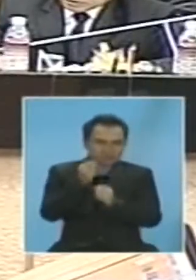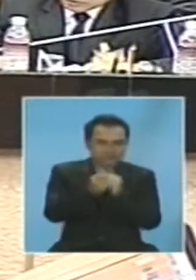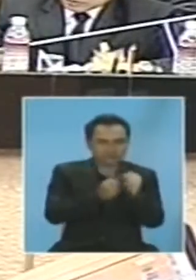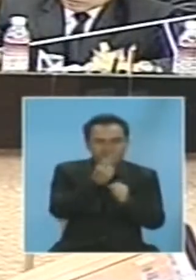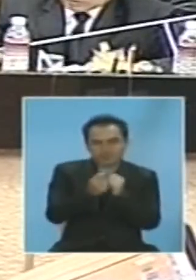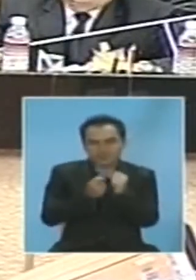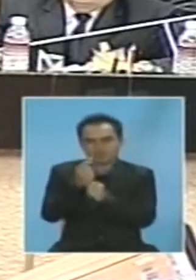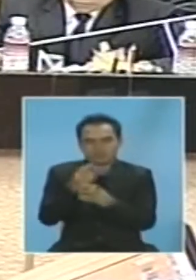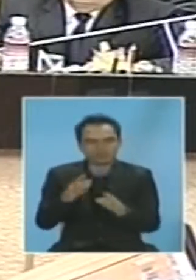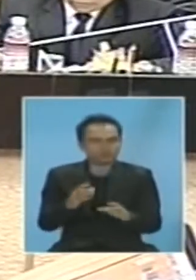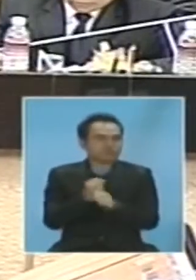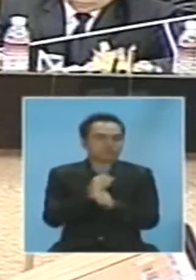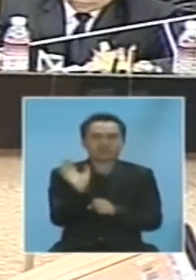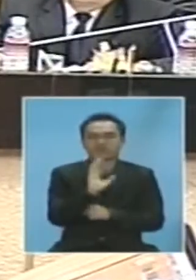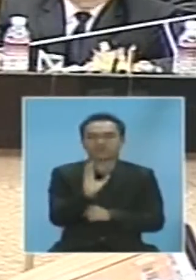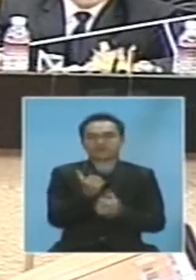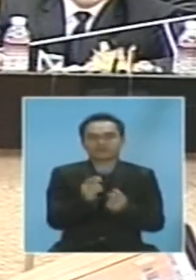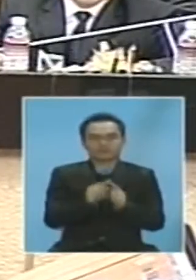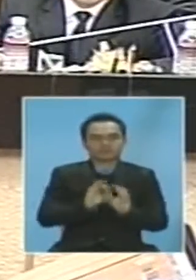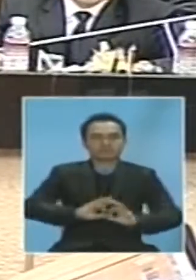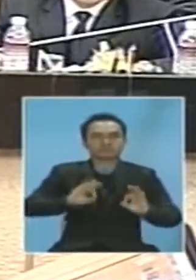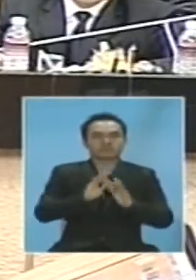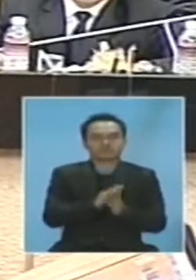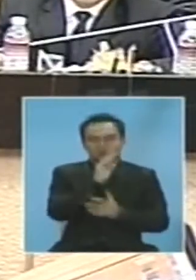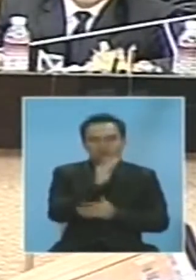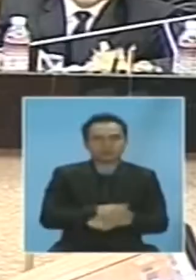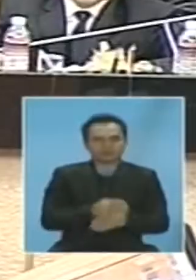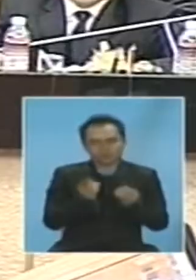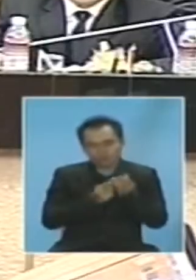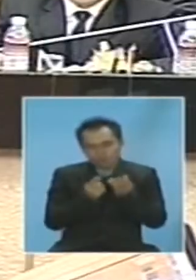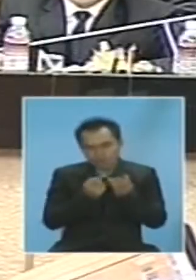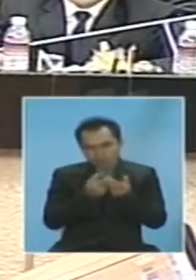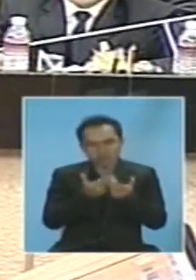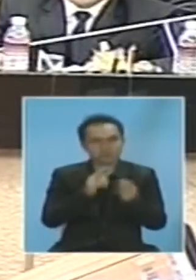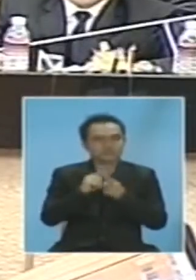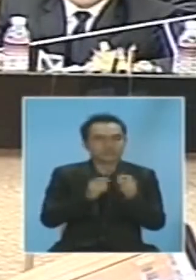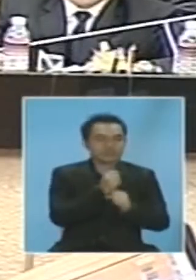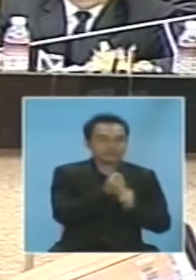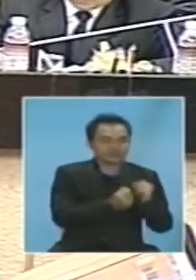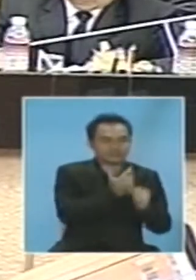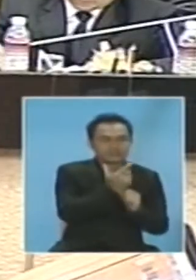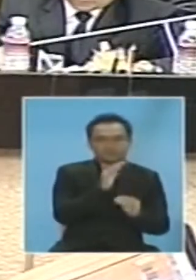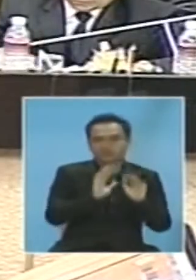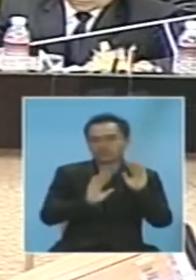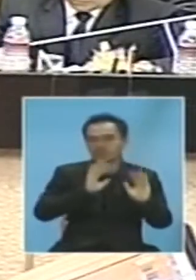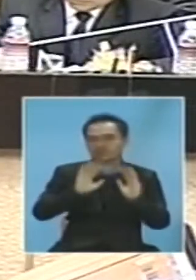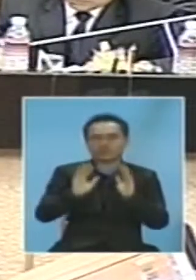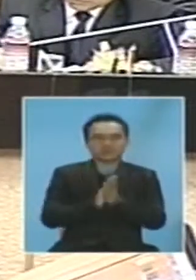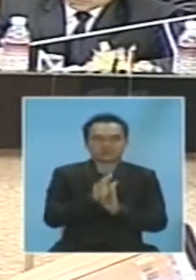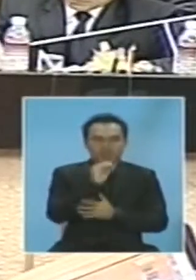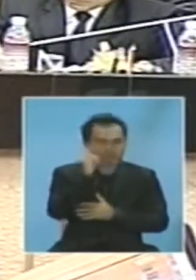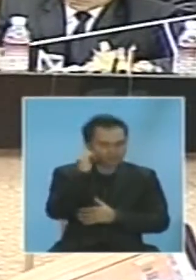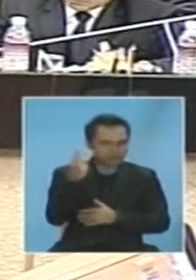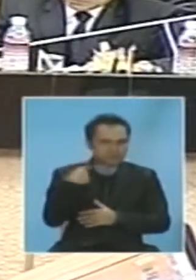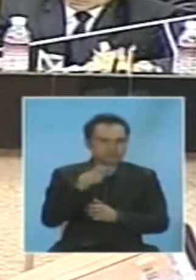ค่ะเพราะถ้าหากนำตัวเลขการปิดบัญชีของ3ปีมาเทียบก็ต้องนำเอาประโยชน์ที่พี่น้องประชา